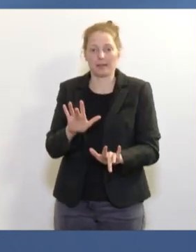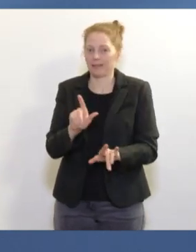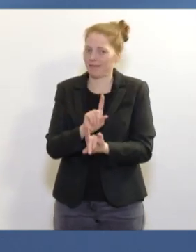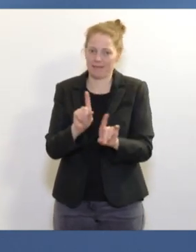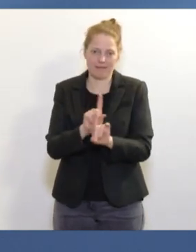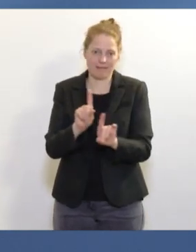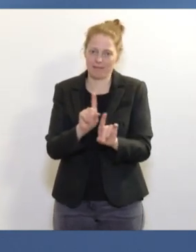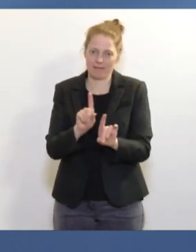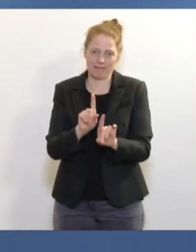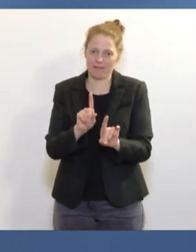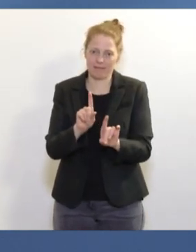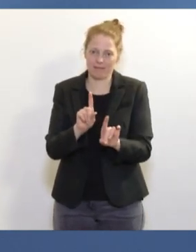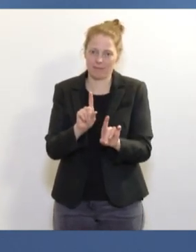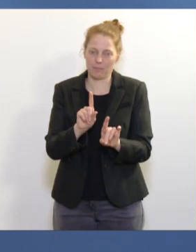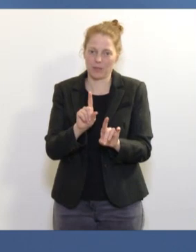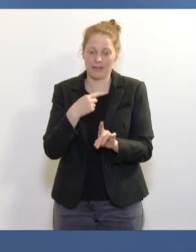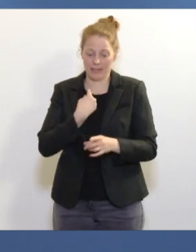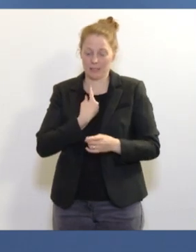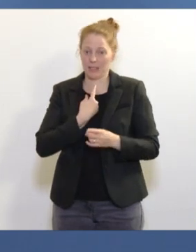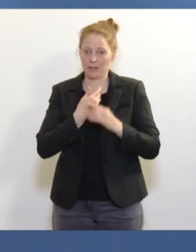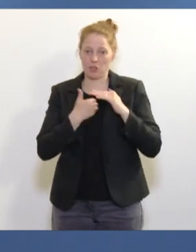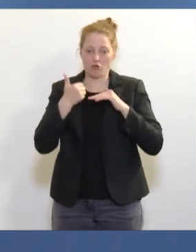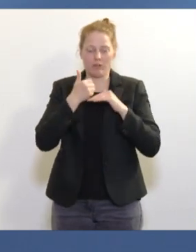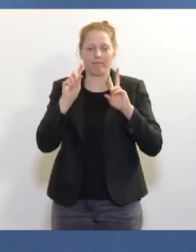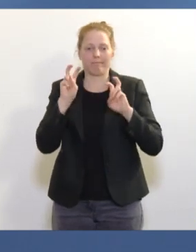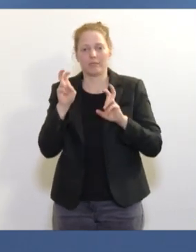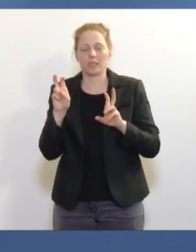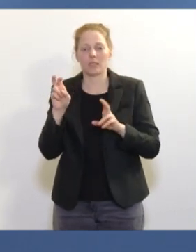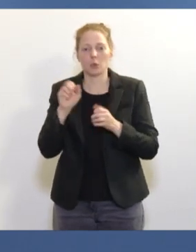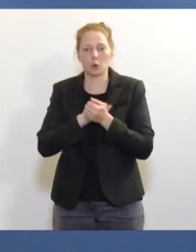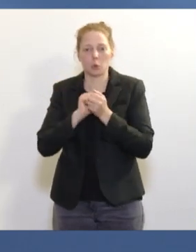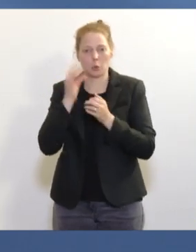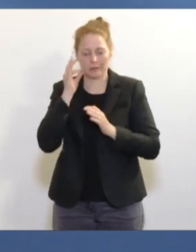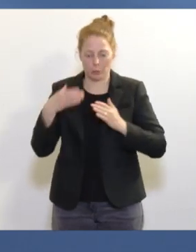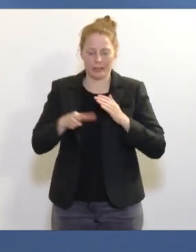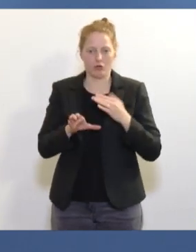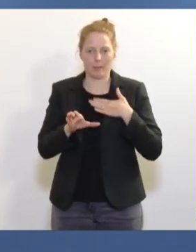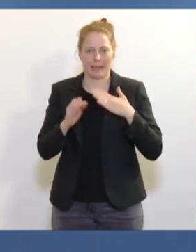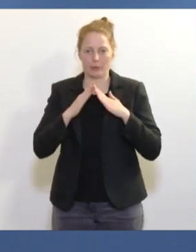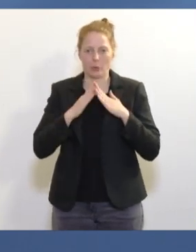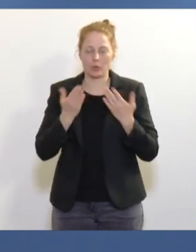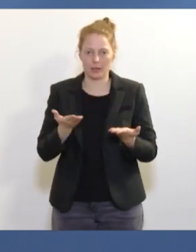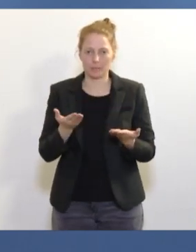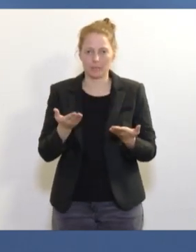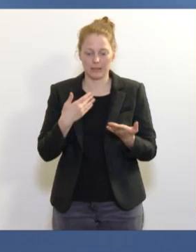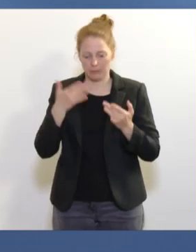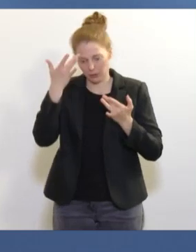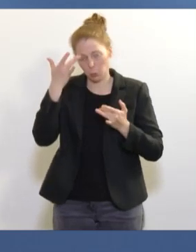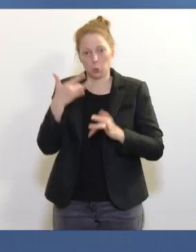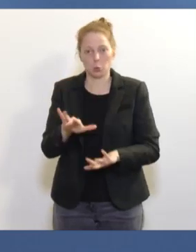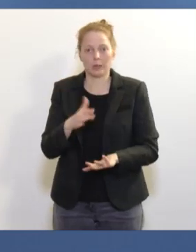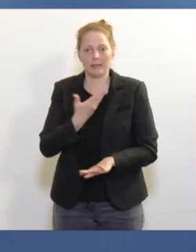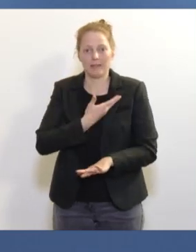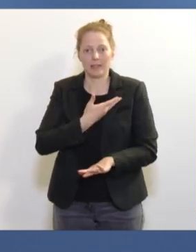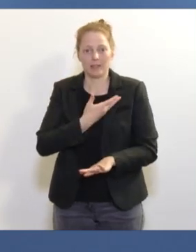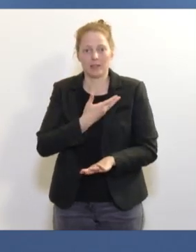muss ihr wissen, dass wenn ein Putzfrau bei sich schaffen hat, auch als Privathaushalt, und will ihn die entlassen, dass ihn muss